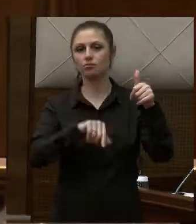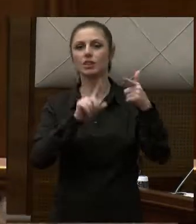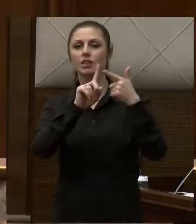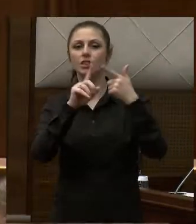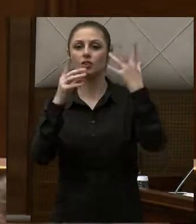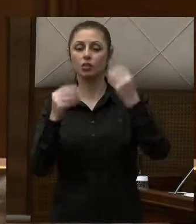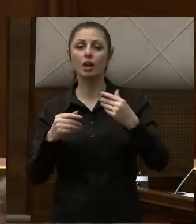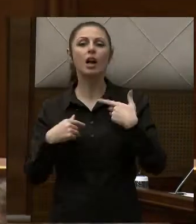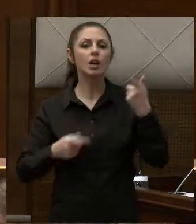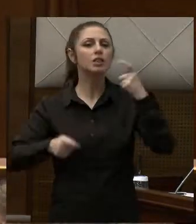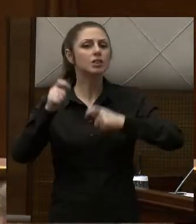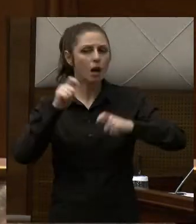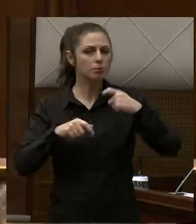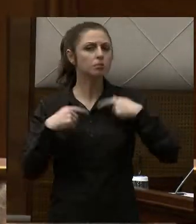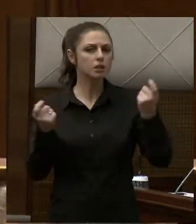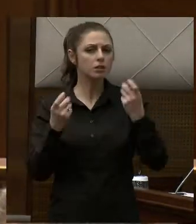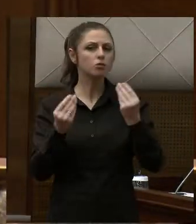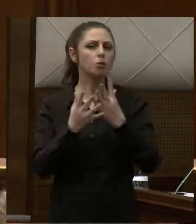Yaptığımız işler büyük de tanıtımımız küçük.